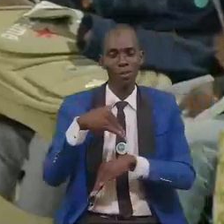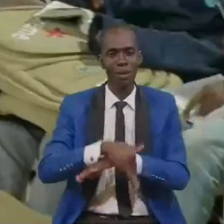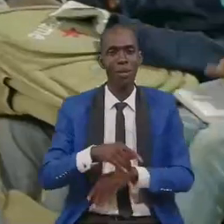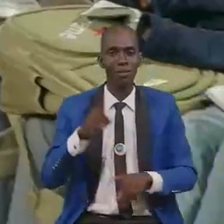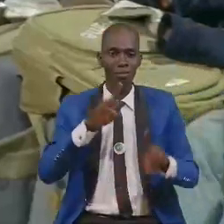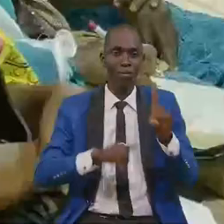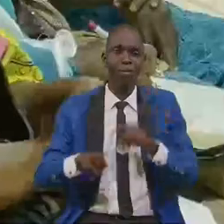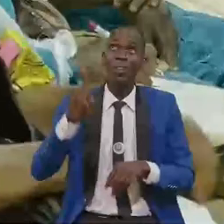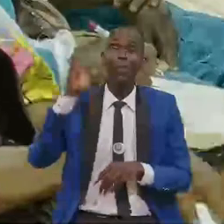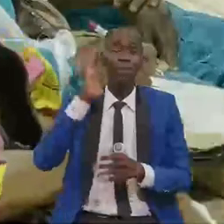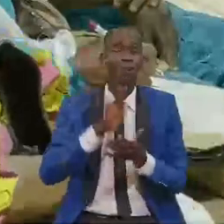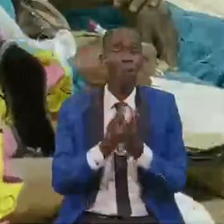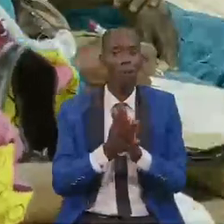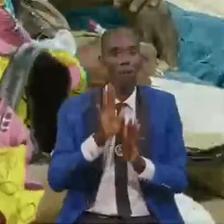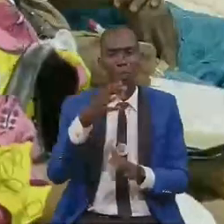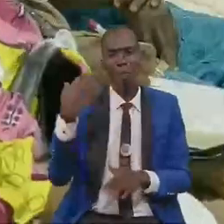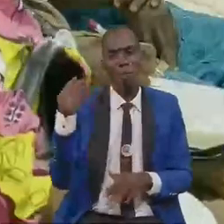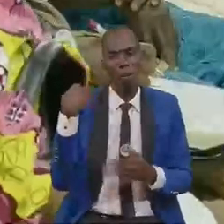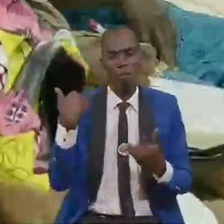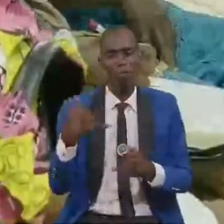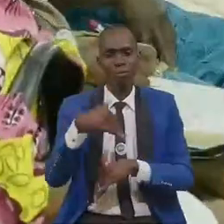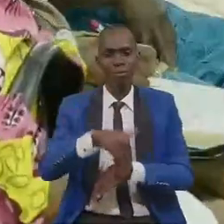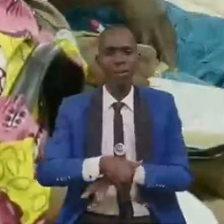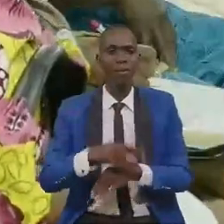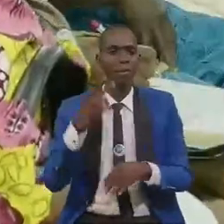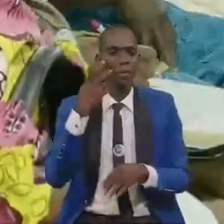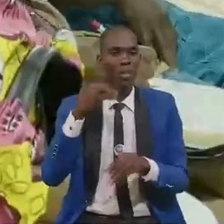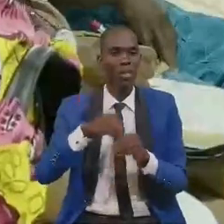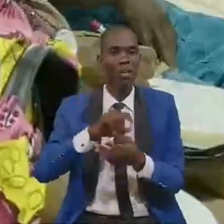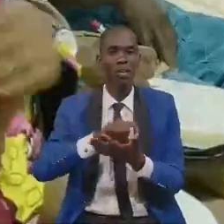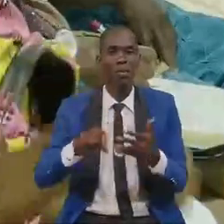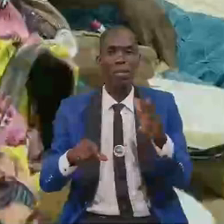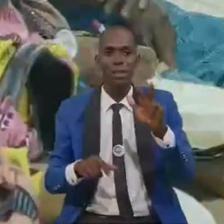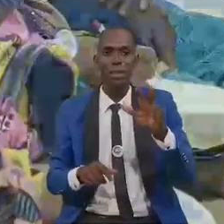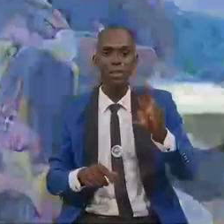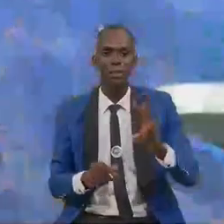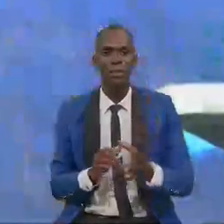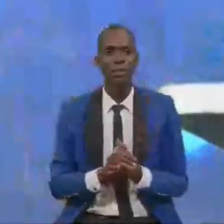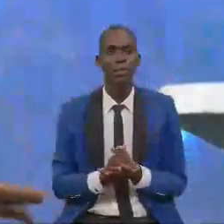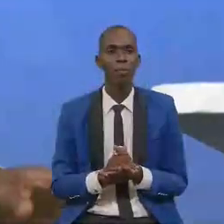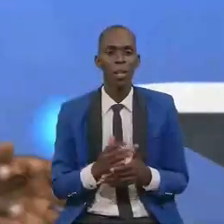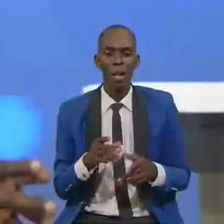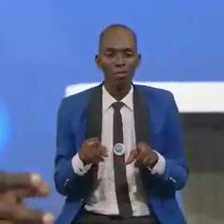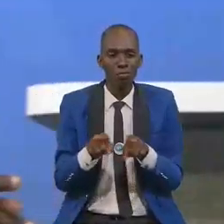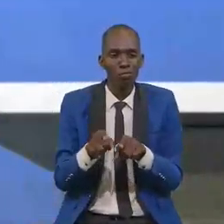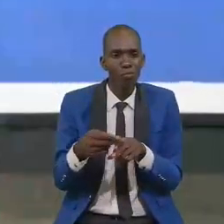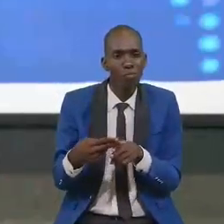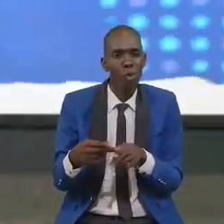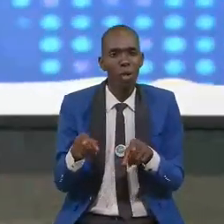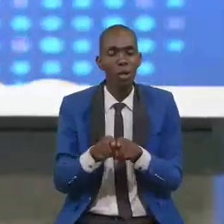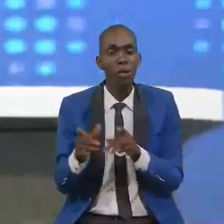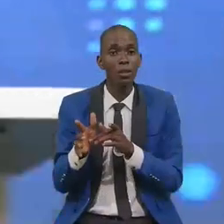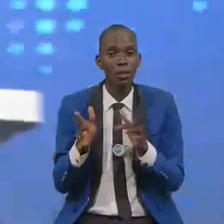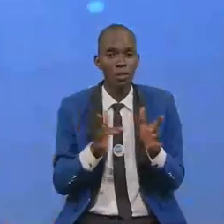maître ce soir voyons le 27 36 verset 36 dès que Jésus le